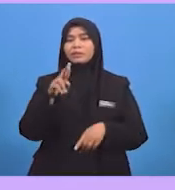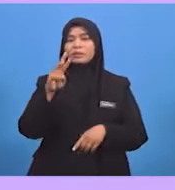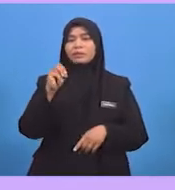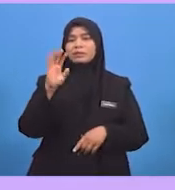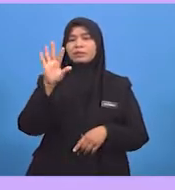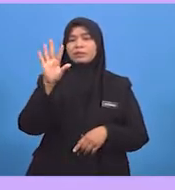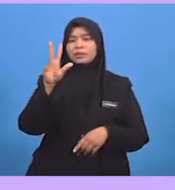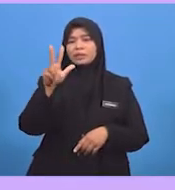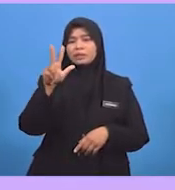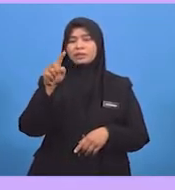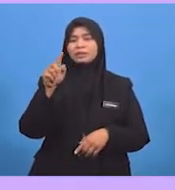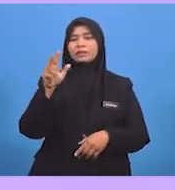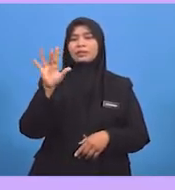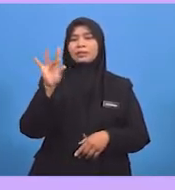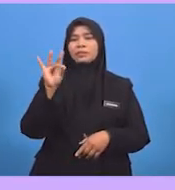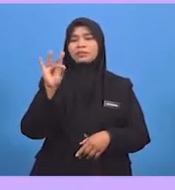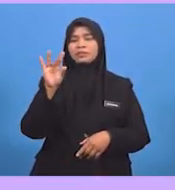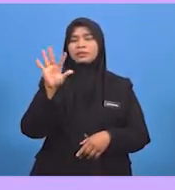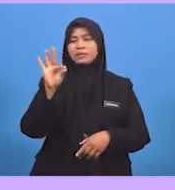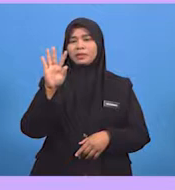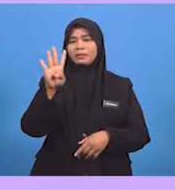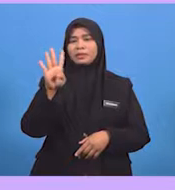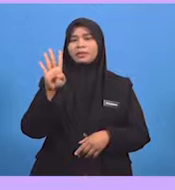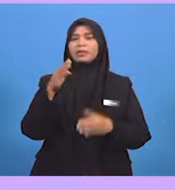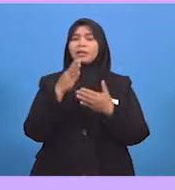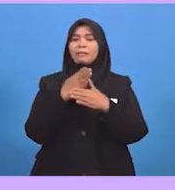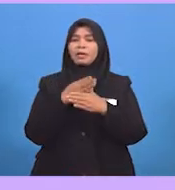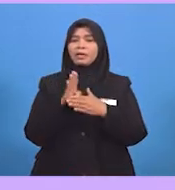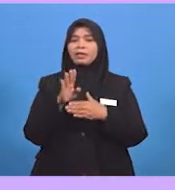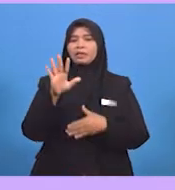RM3,894 darab yen 100 bahagi